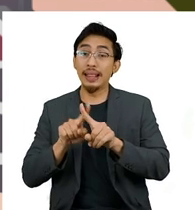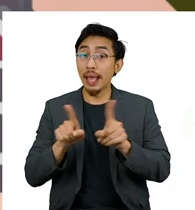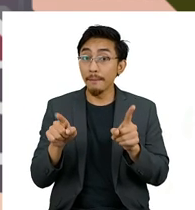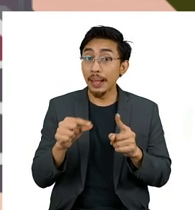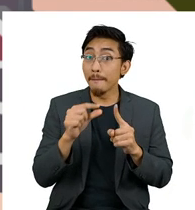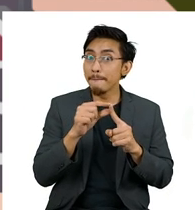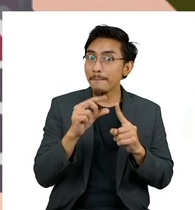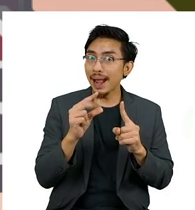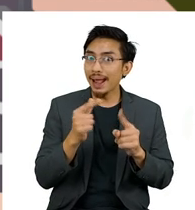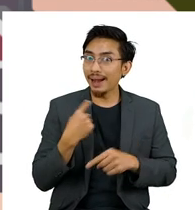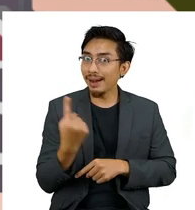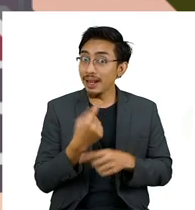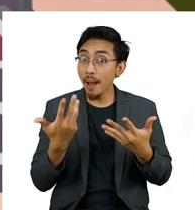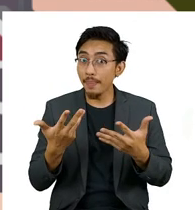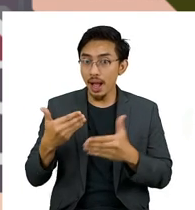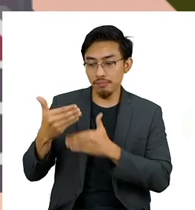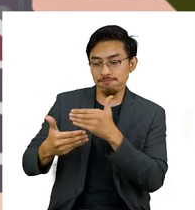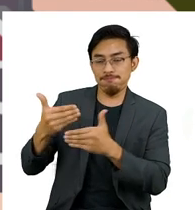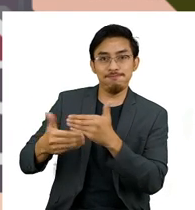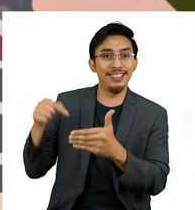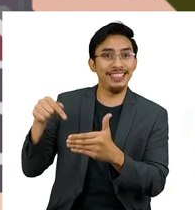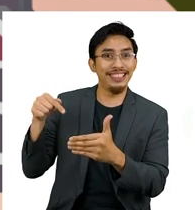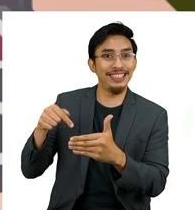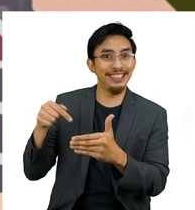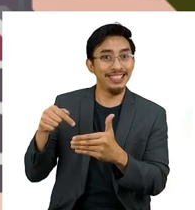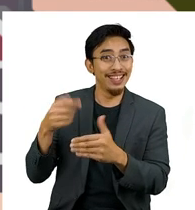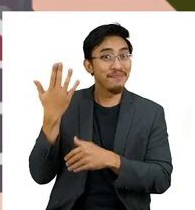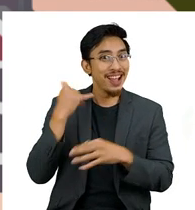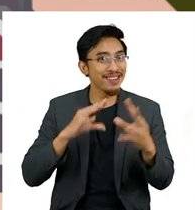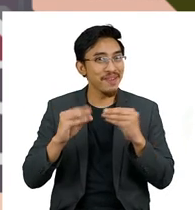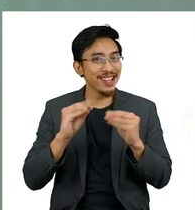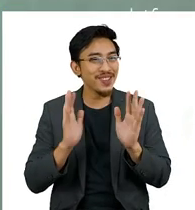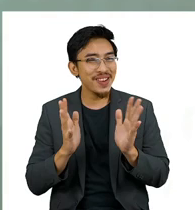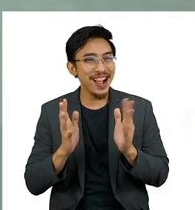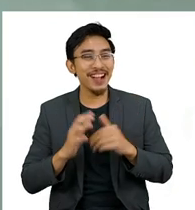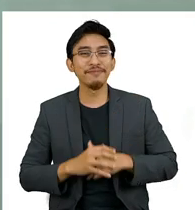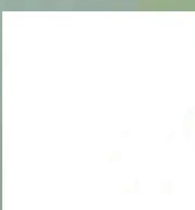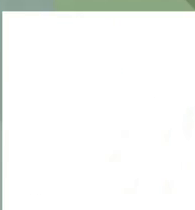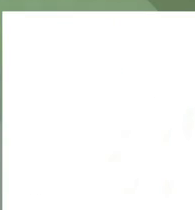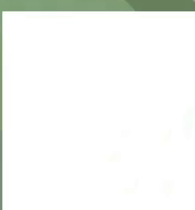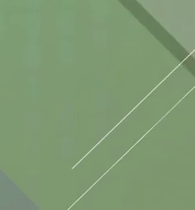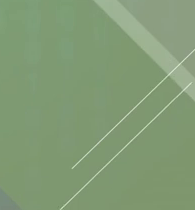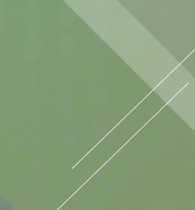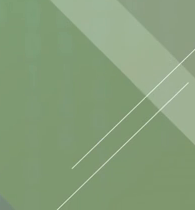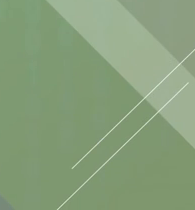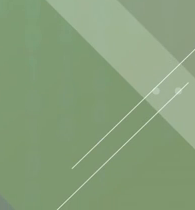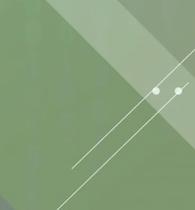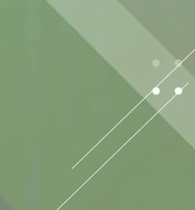tapi PR-nya ada di implementasi sih. Iya ya, seperti yang kita bahas kemarin itu.